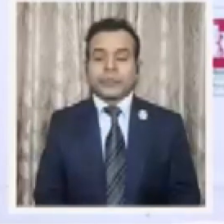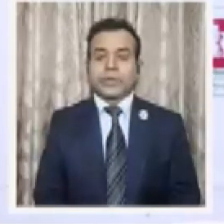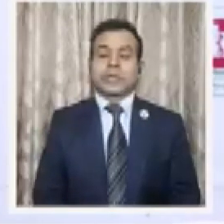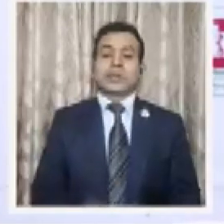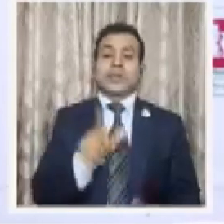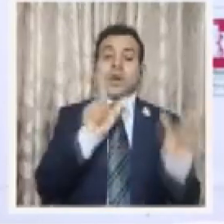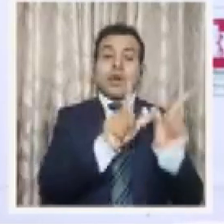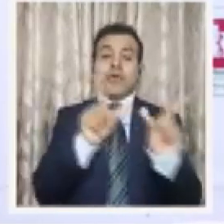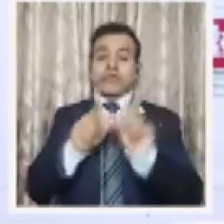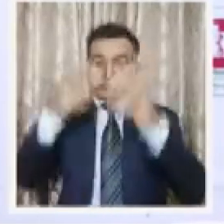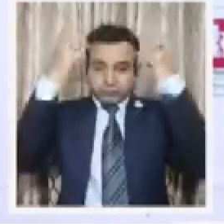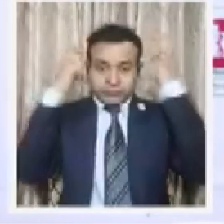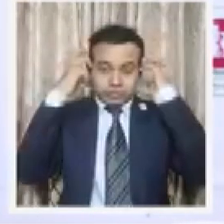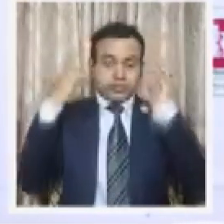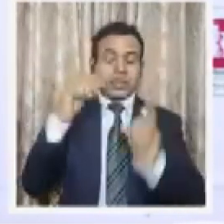1,77,10,133।